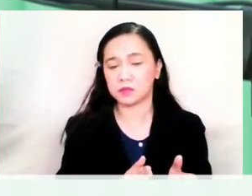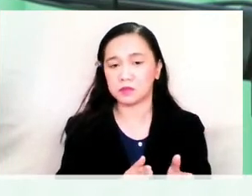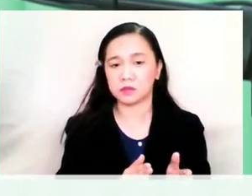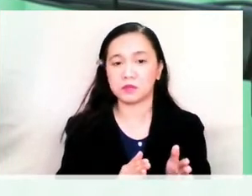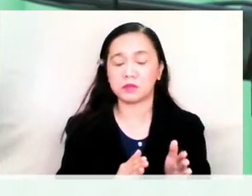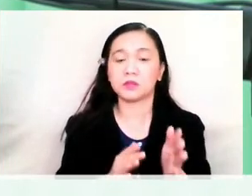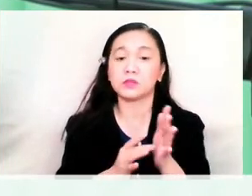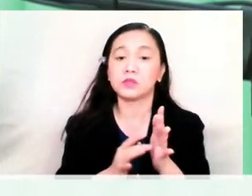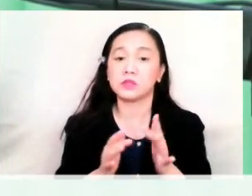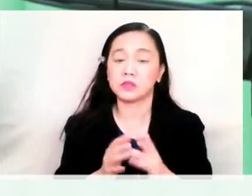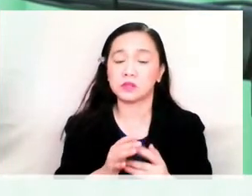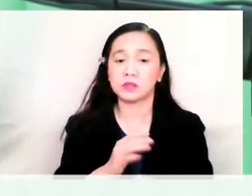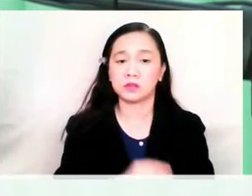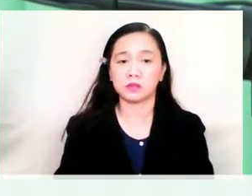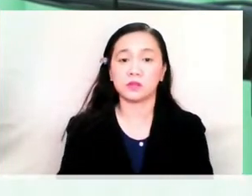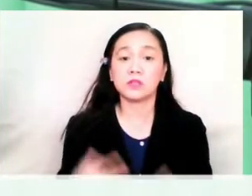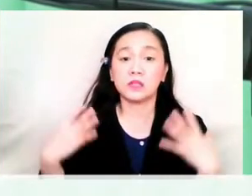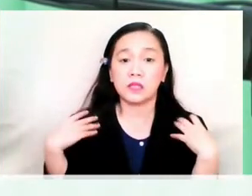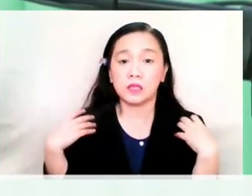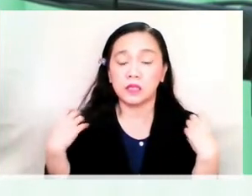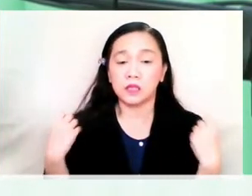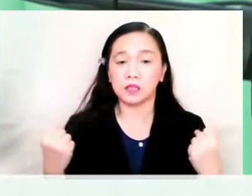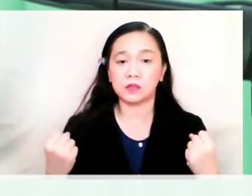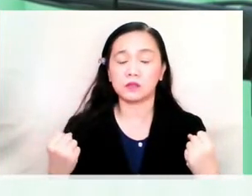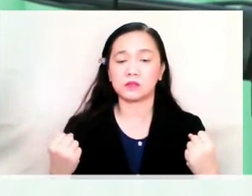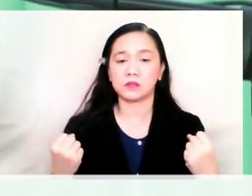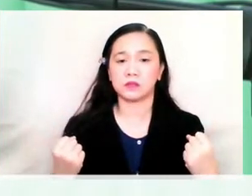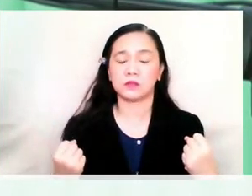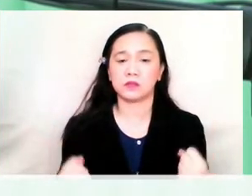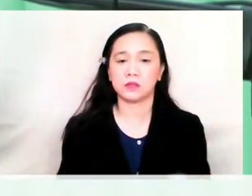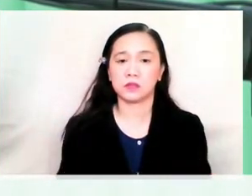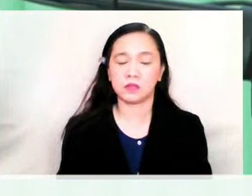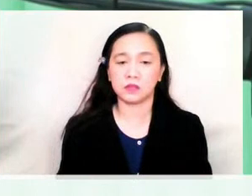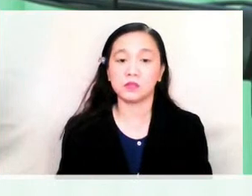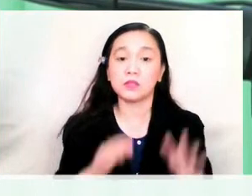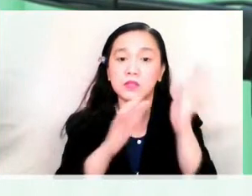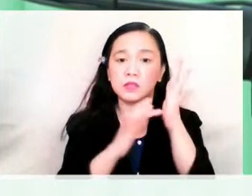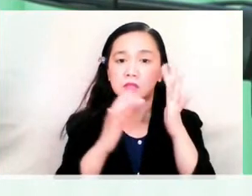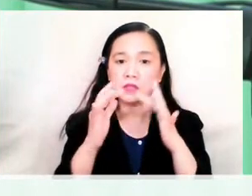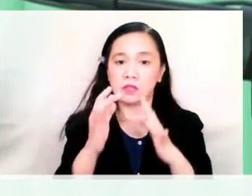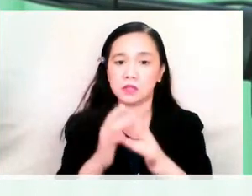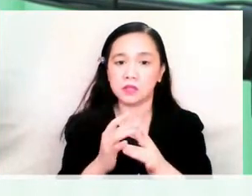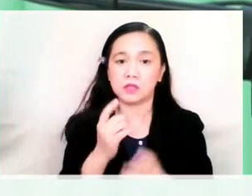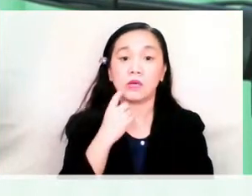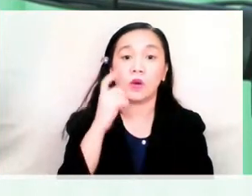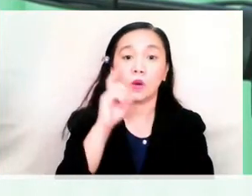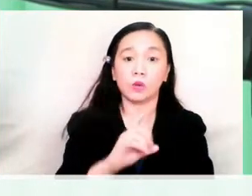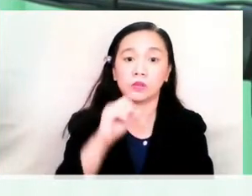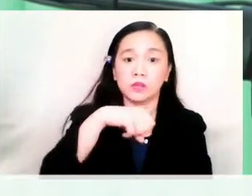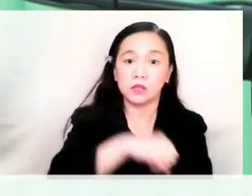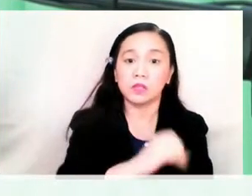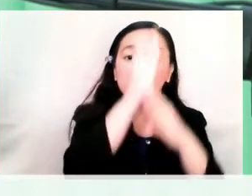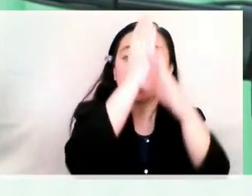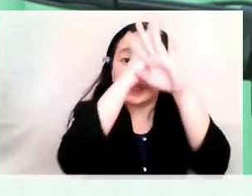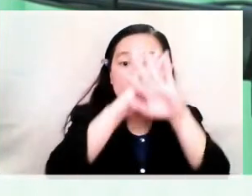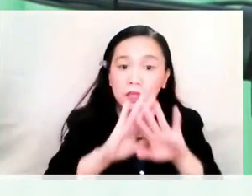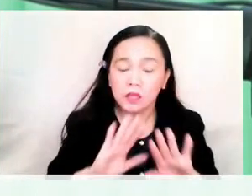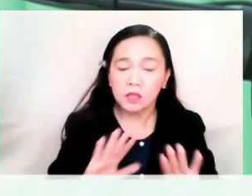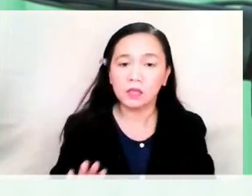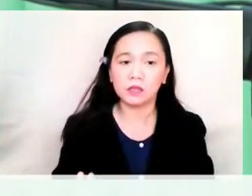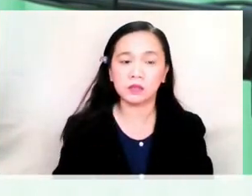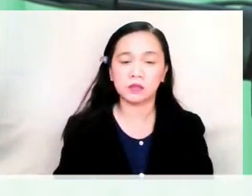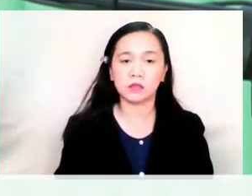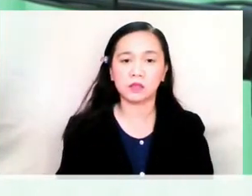inutusan ni Jesus ang dagat at bigla itong nagkalma, Ang tanong ng mga alagad ay, sino